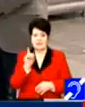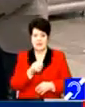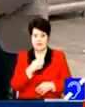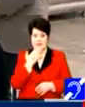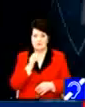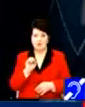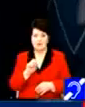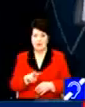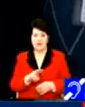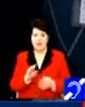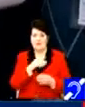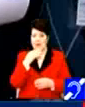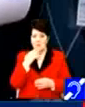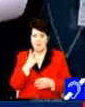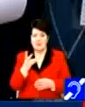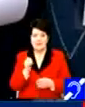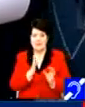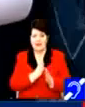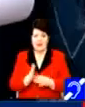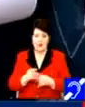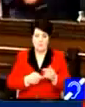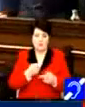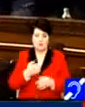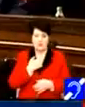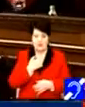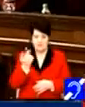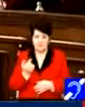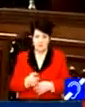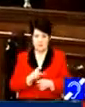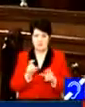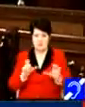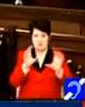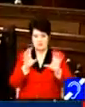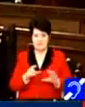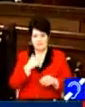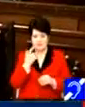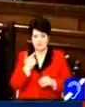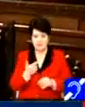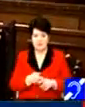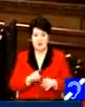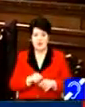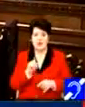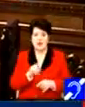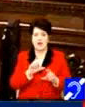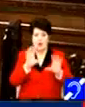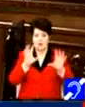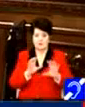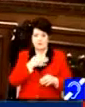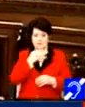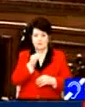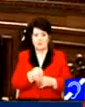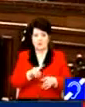cei naționali au depistat mai multe nereguli în timpul procesului de vot, șefa CEC spune că magistrații Curții Constituționale se vor